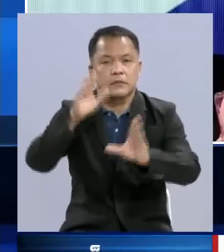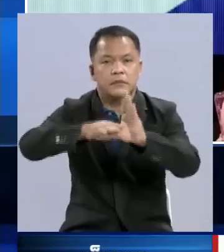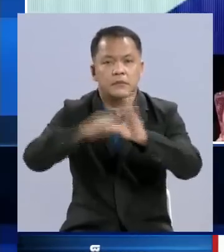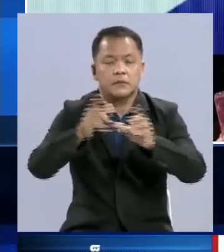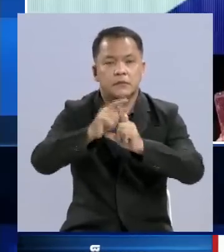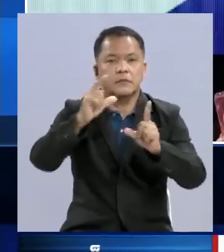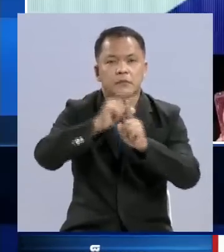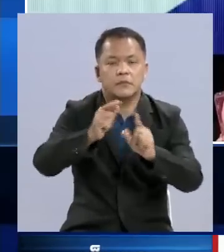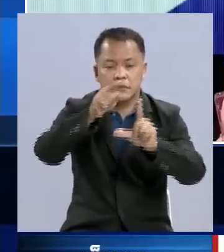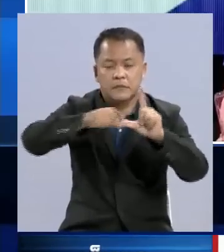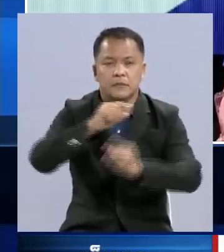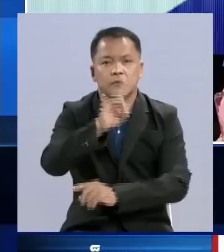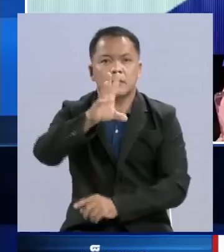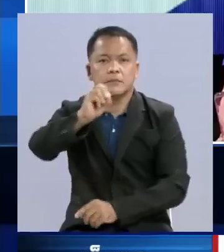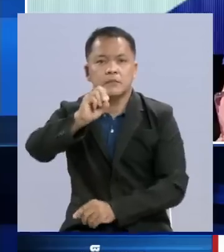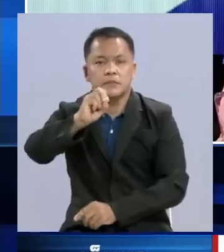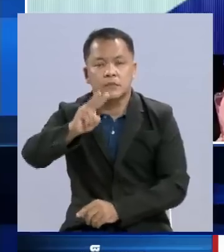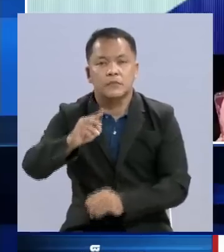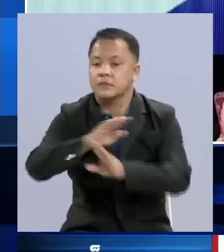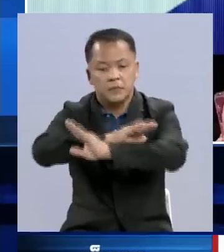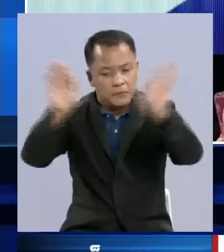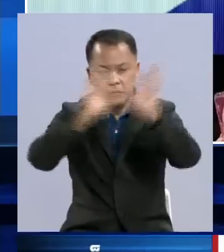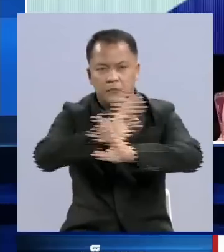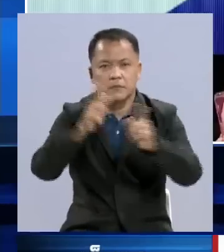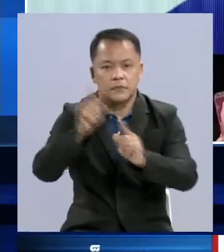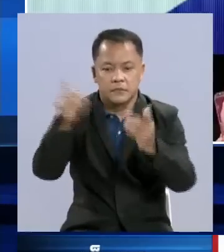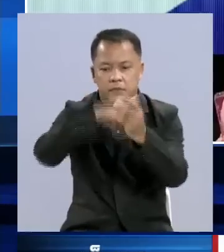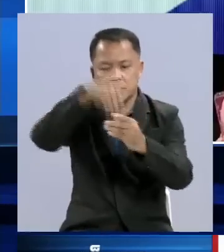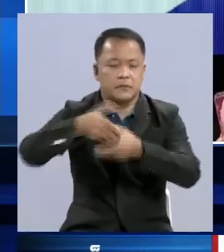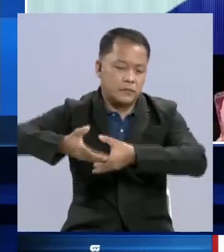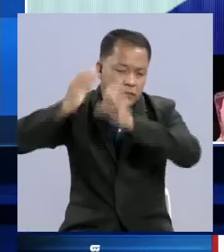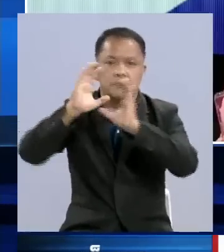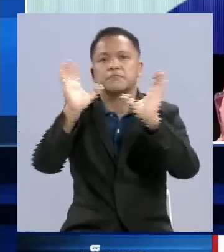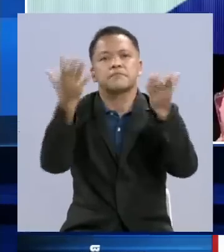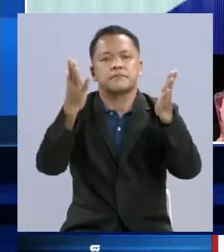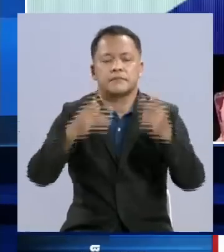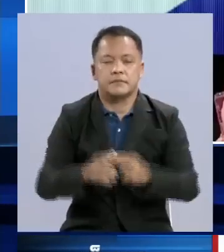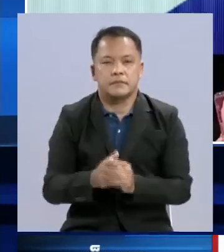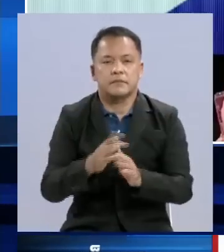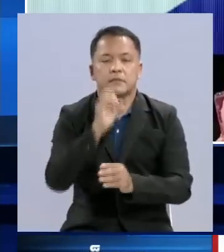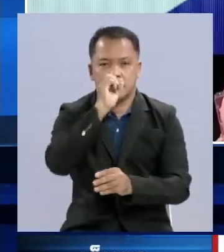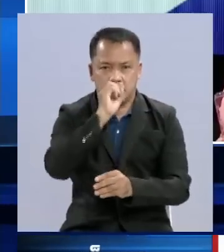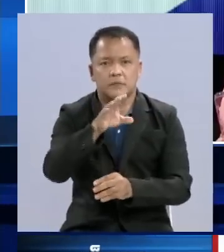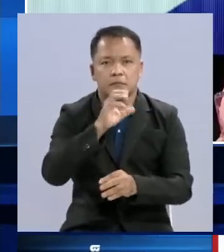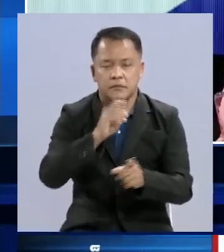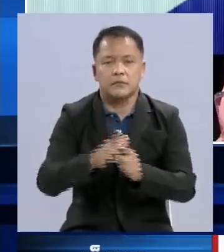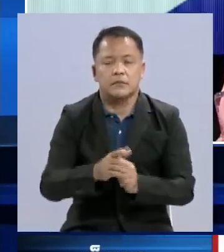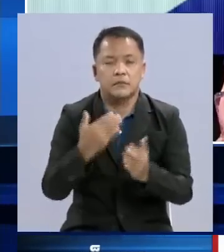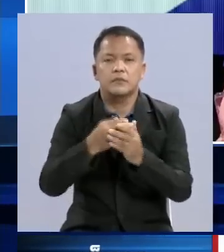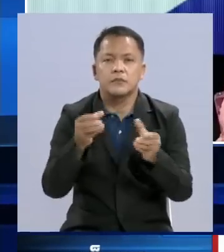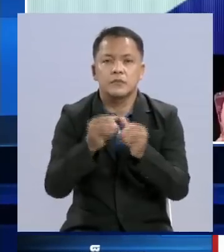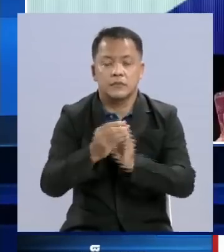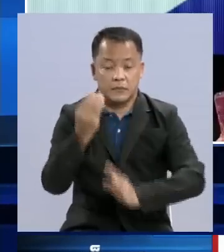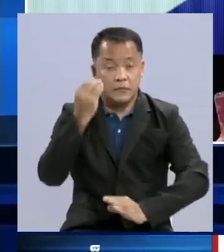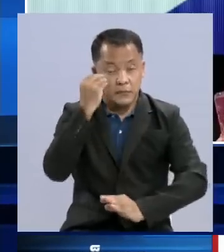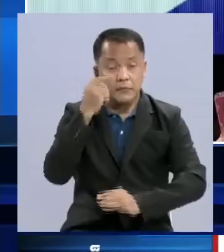ของก้าวไกลทั้ง152คนจึงไม่เป็นโมฆะไม่ต้องเลือกตั้งใหม่กันทั้งประเทศนอกจากนี้คุณเรืองไกรยังบอกด้วยนะครับว่ากรณีของคุณพิธ